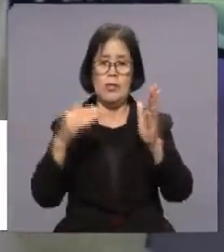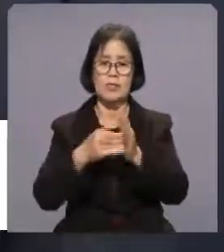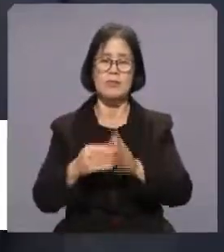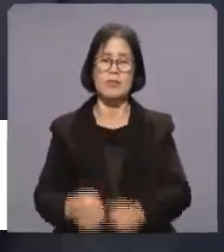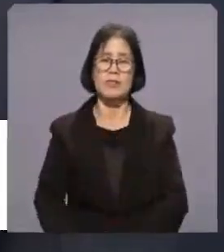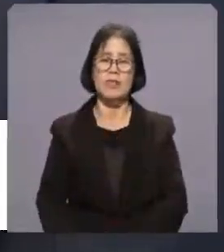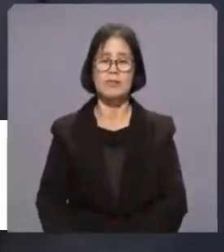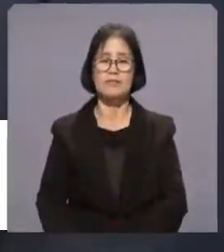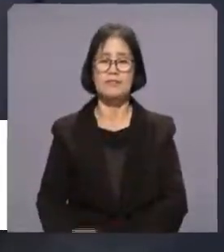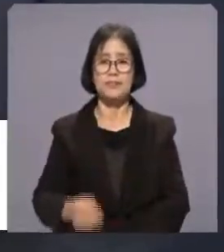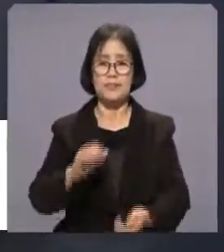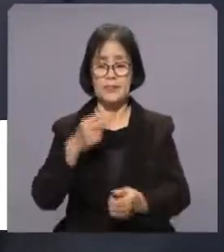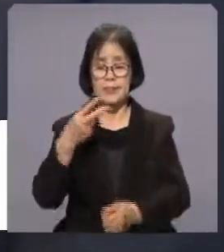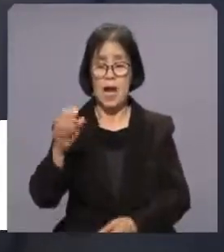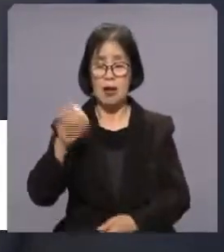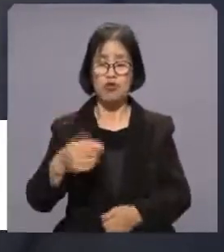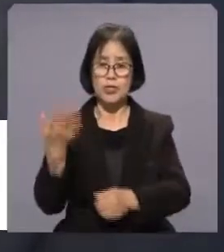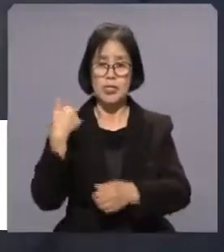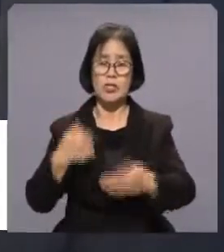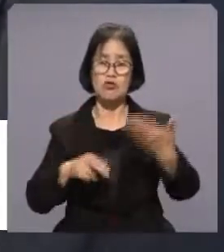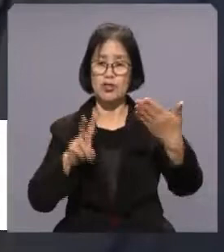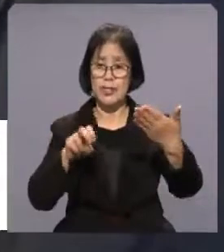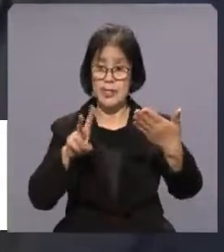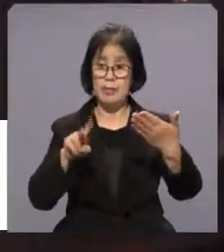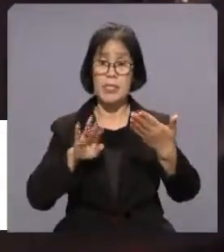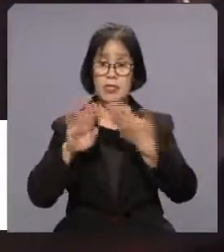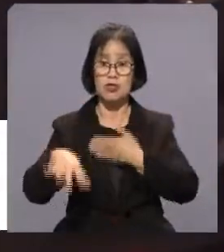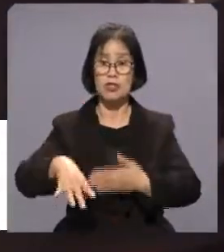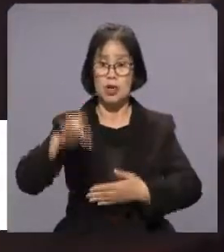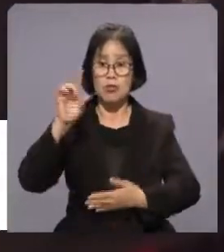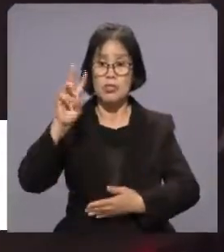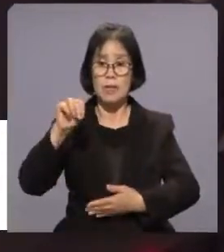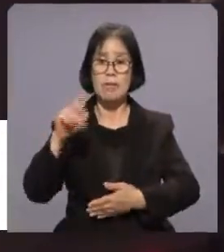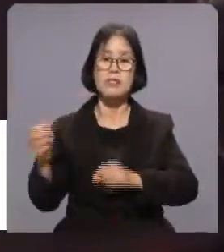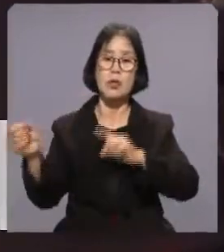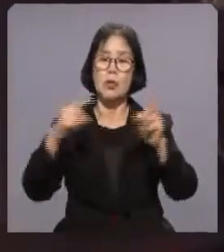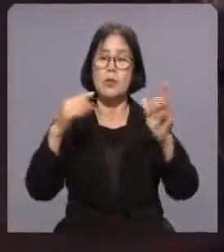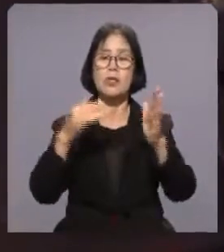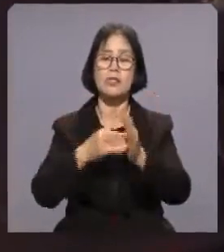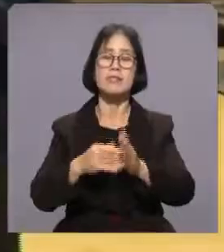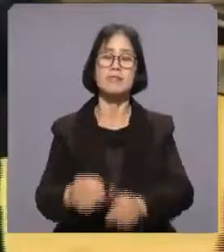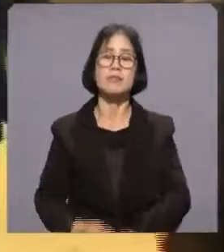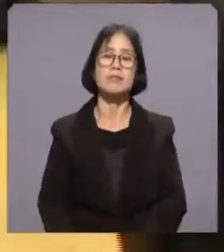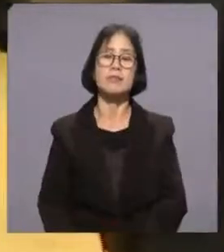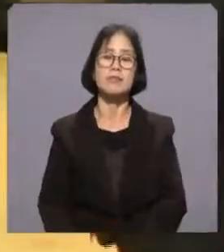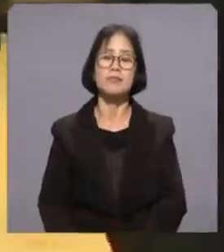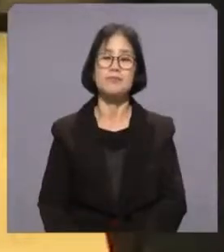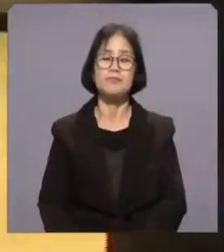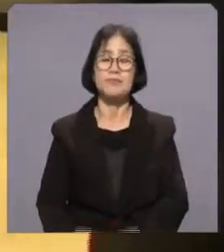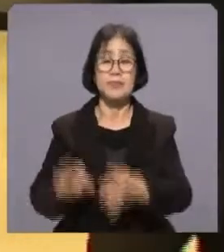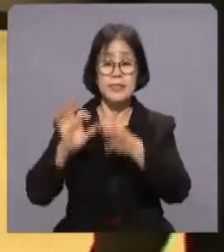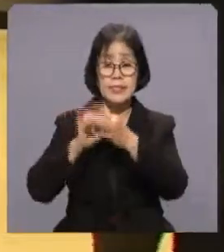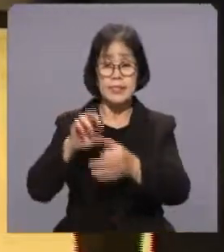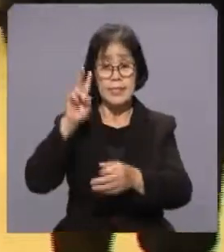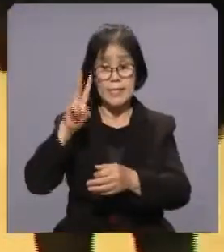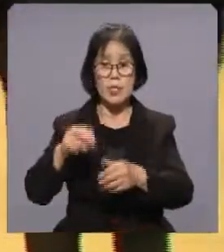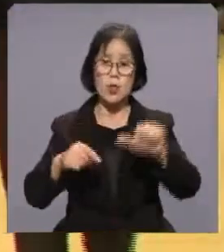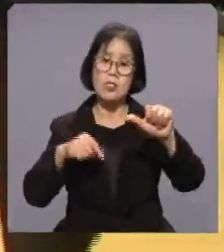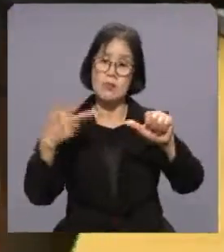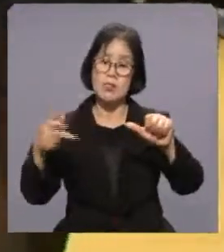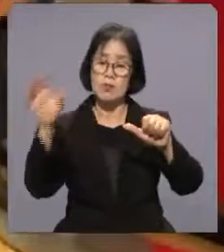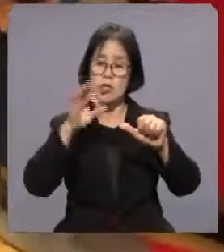다우지수는 지난달 22일 이후 처음으로 3만 선을 회복했습니다 연이틀 5.7%